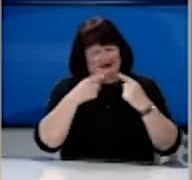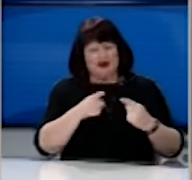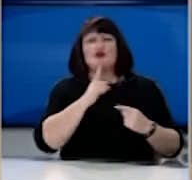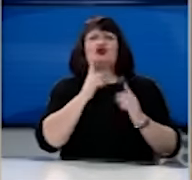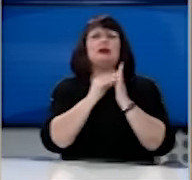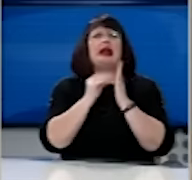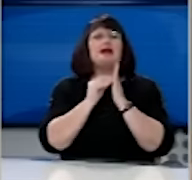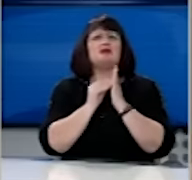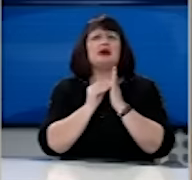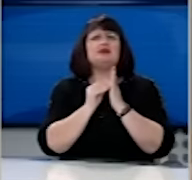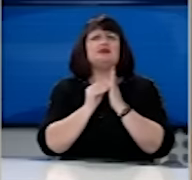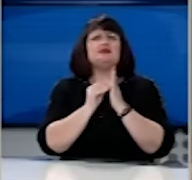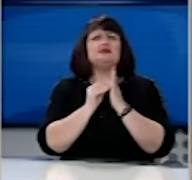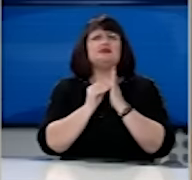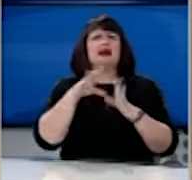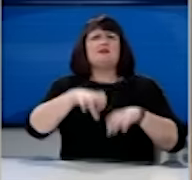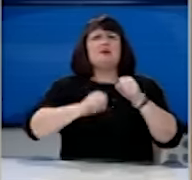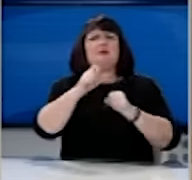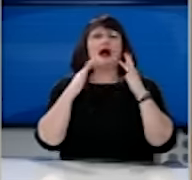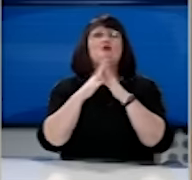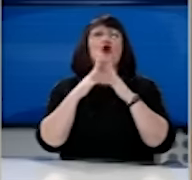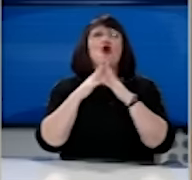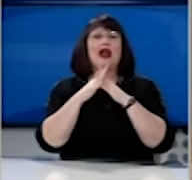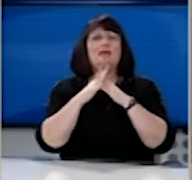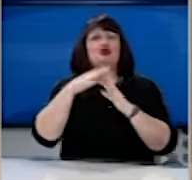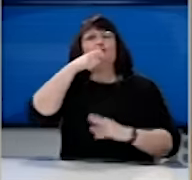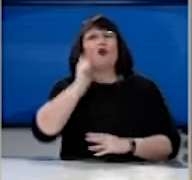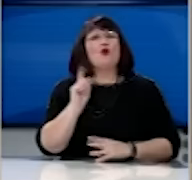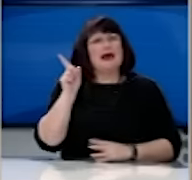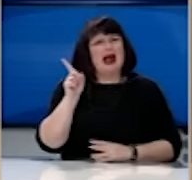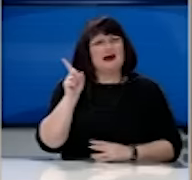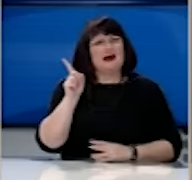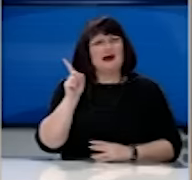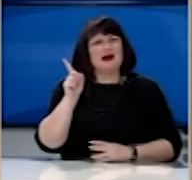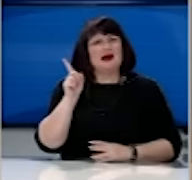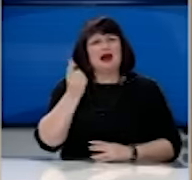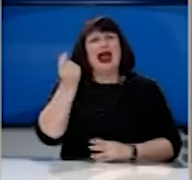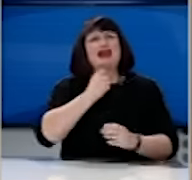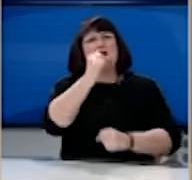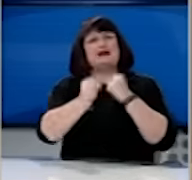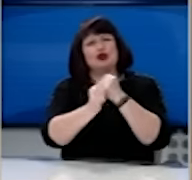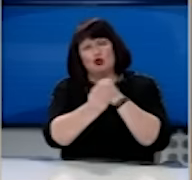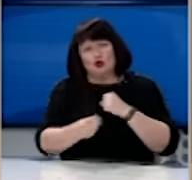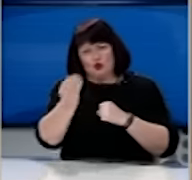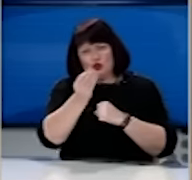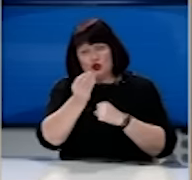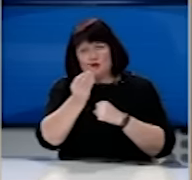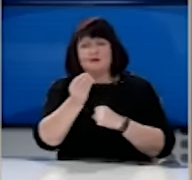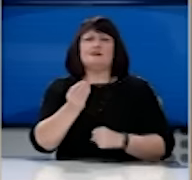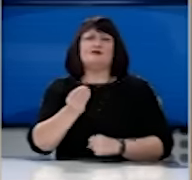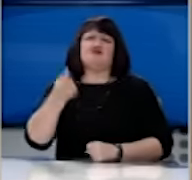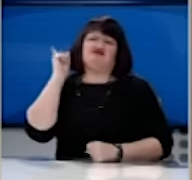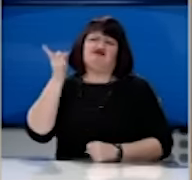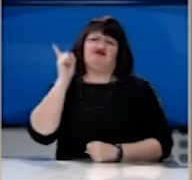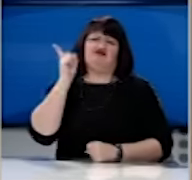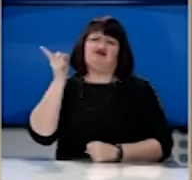για παράδειγμα τον ιμπεριαλιστικό πόλεμο που μένεται στην Ουκρανία εδώ και πάνω από 1,5 χρόνο, τις κυρώσεις